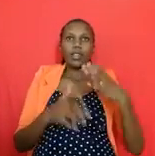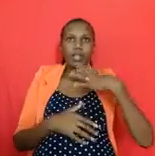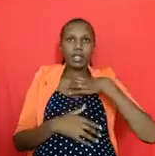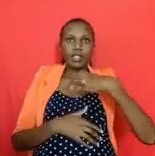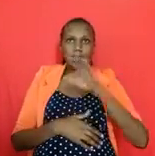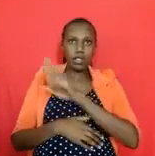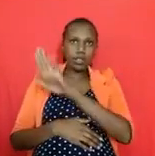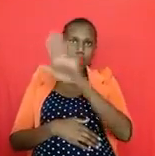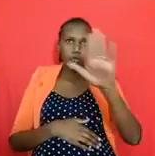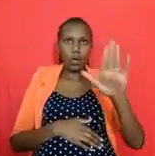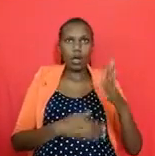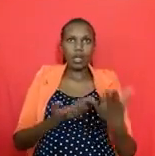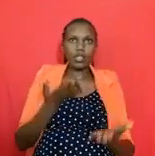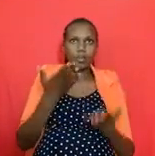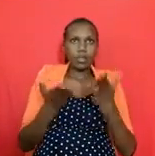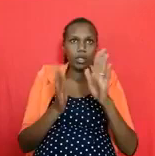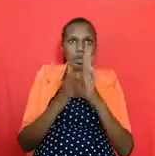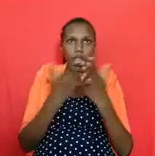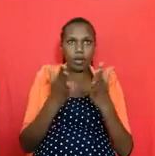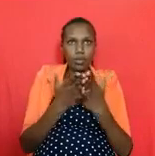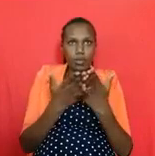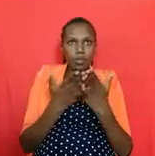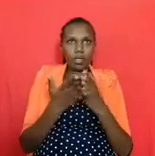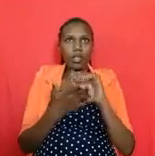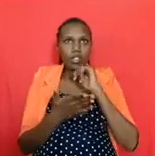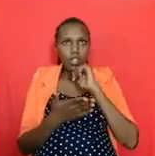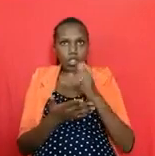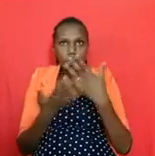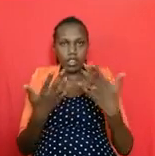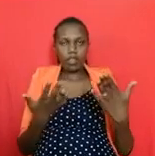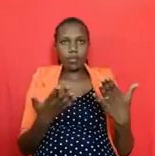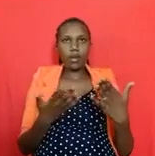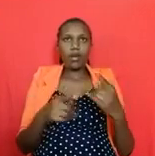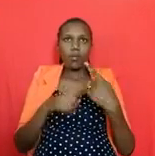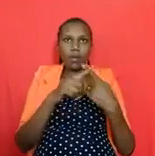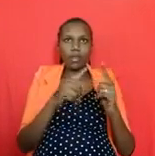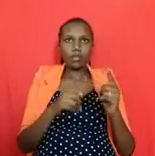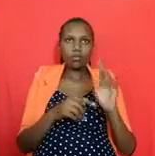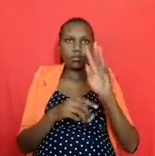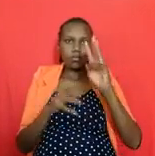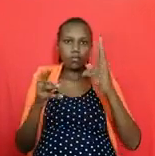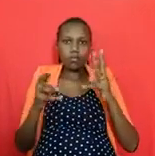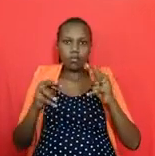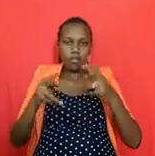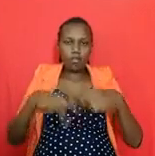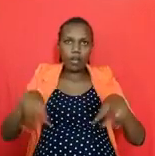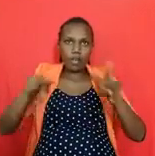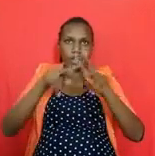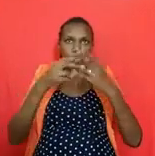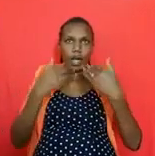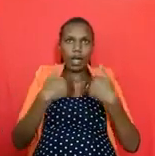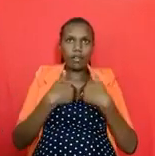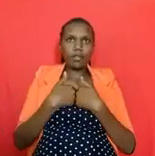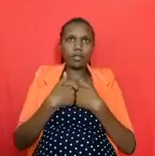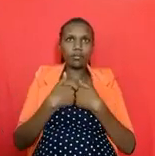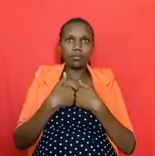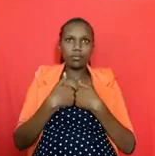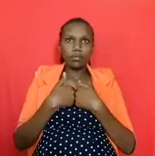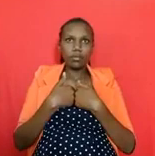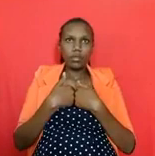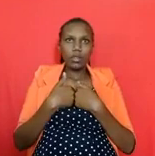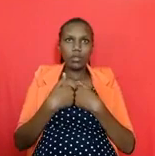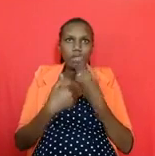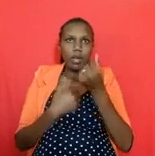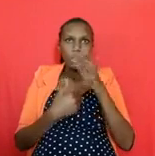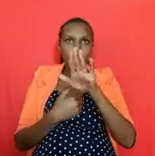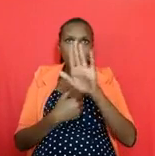wanyu kũringana na mabuku ti ũtonga wanyu kũringana na market value tondũ market value mũngĩtegĩta valua property cianyu